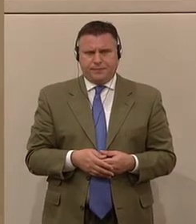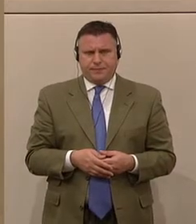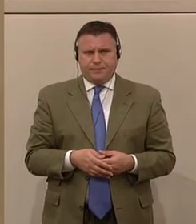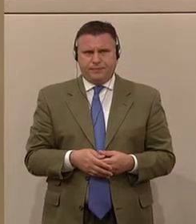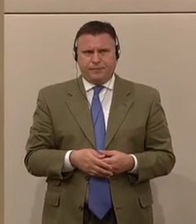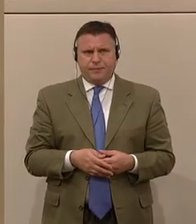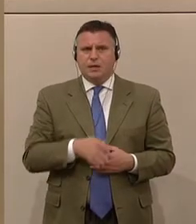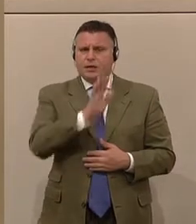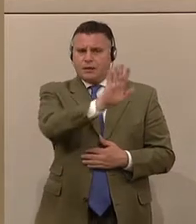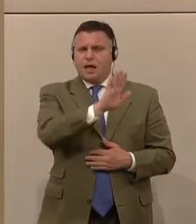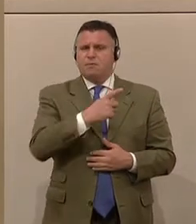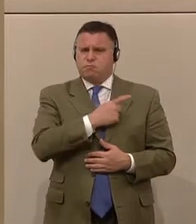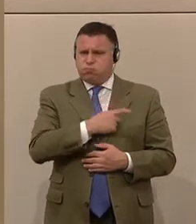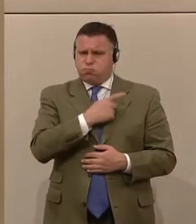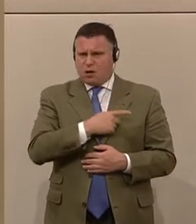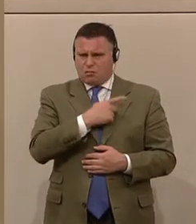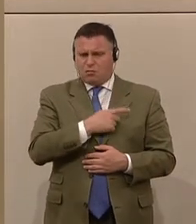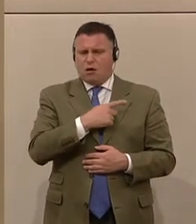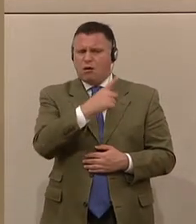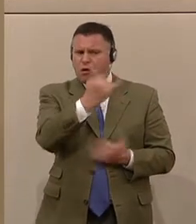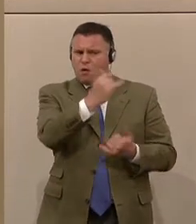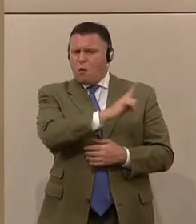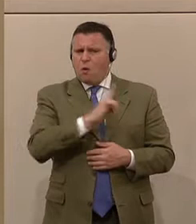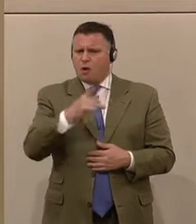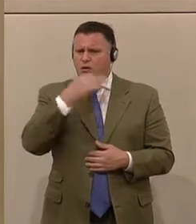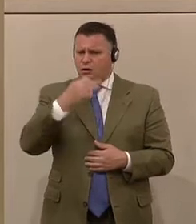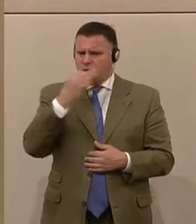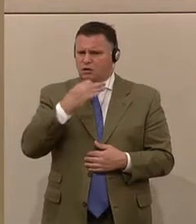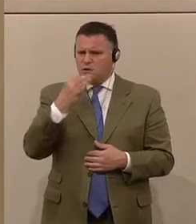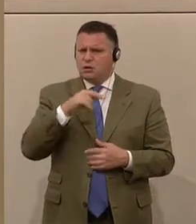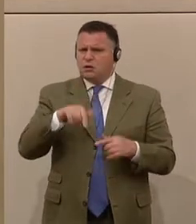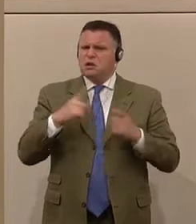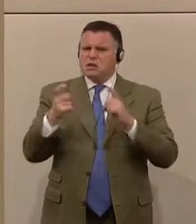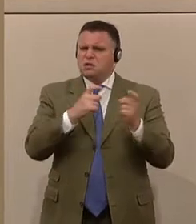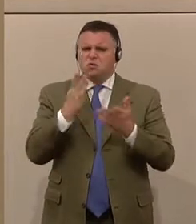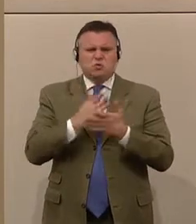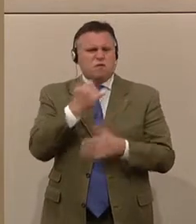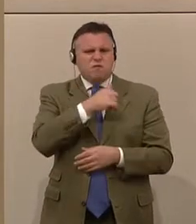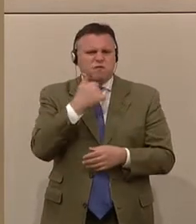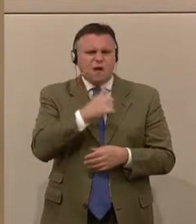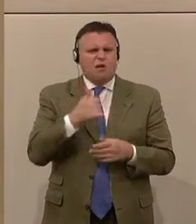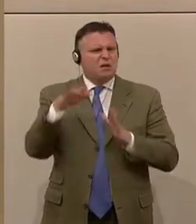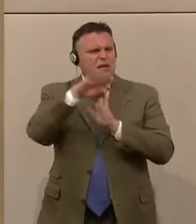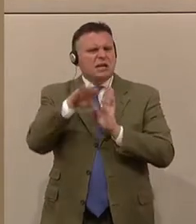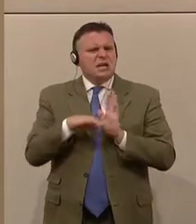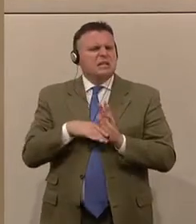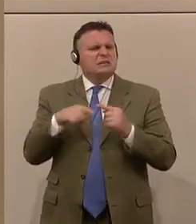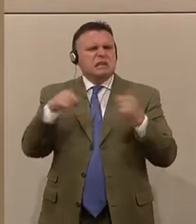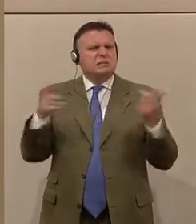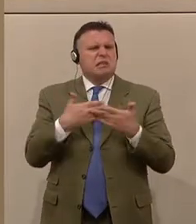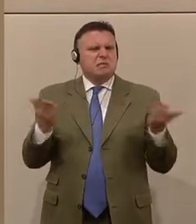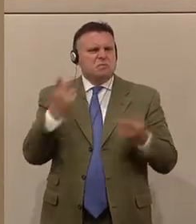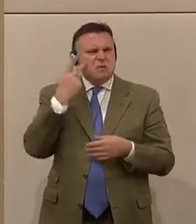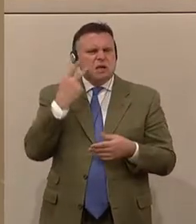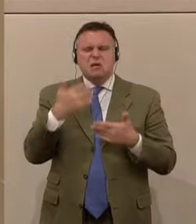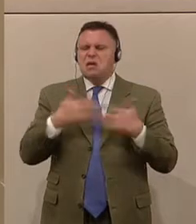Ihrer Fraktion heute schon gehört, dass die Debatte fade ist und dass keiner die Gesetze kennt, die wir hier beschließen und dass sie auch